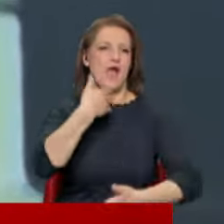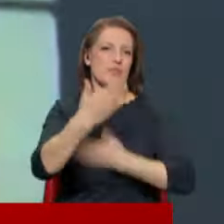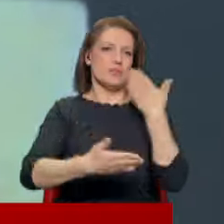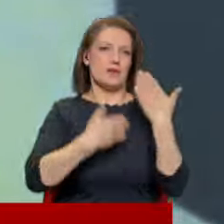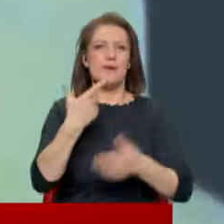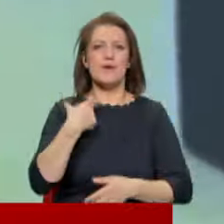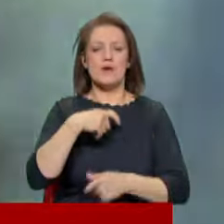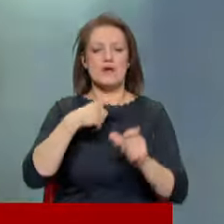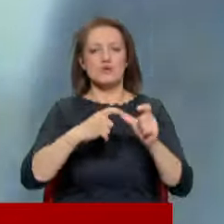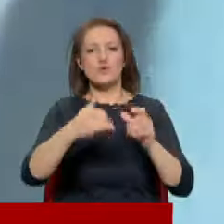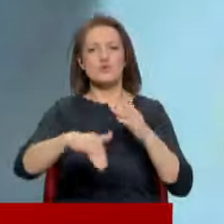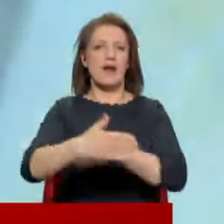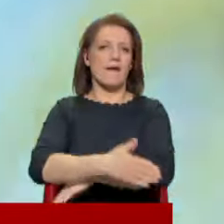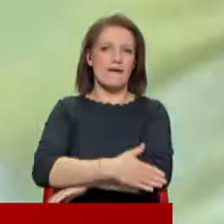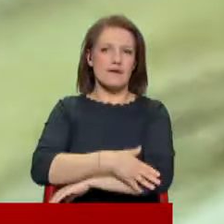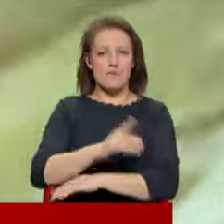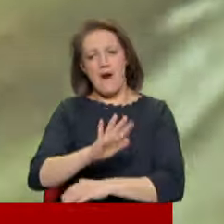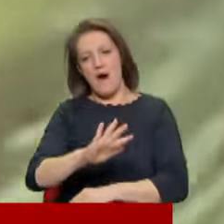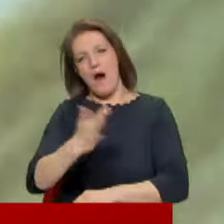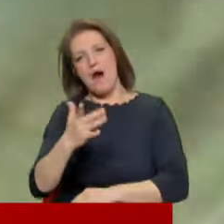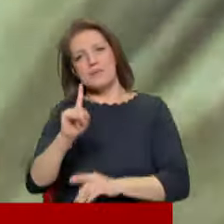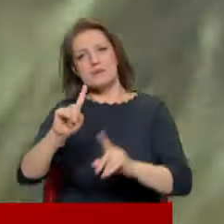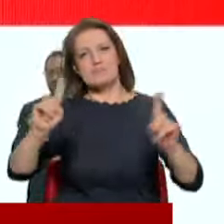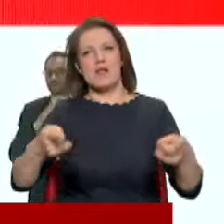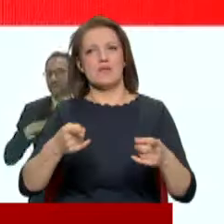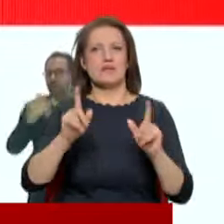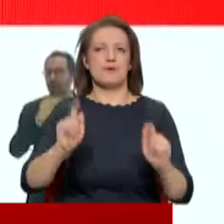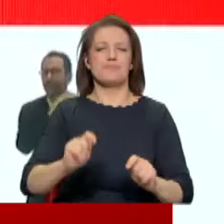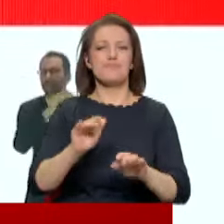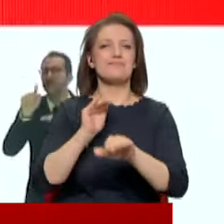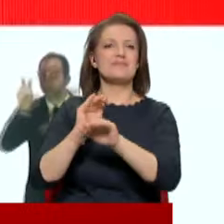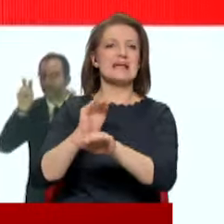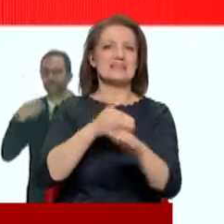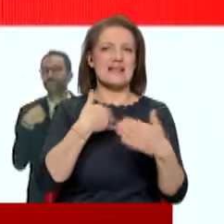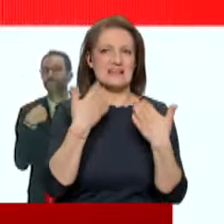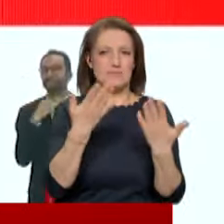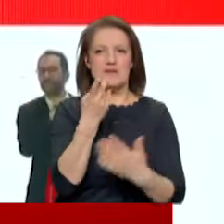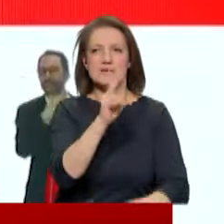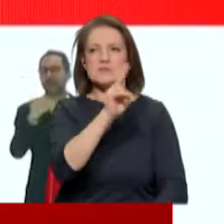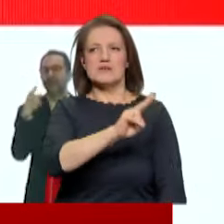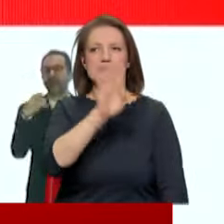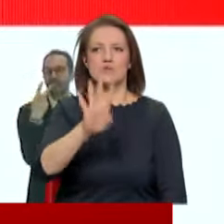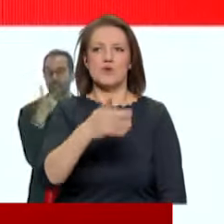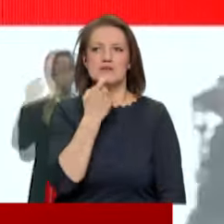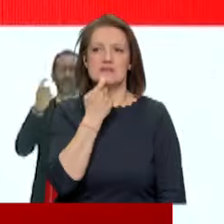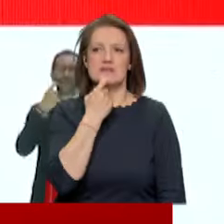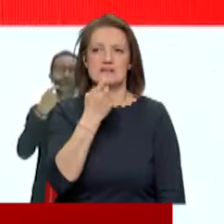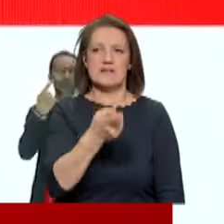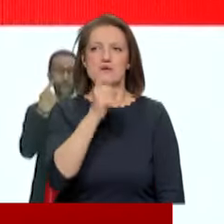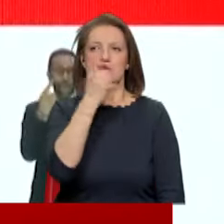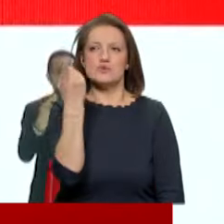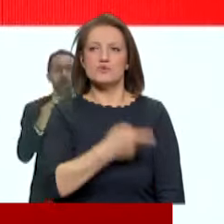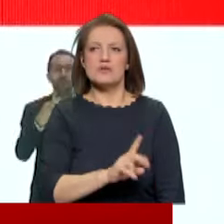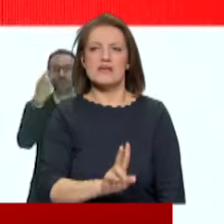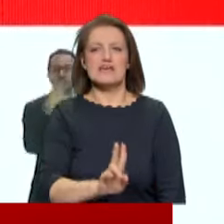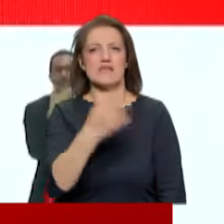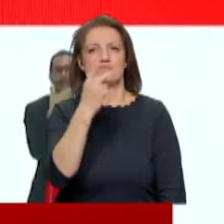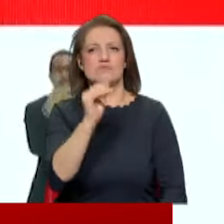Özellikle sosyal yardımlara ayrı bir paragraf açtı. Desteklerimizi 2024 yılında